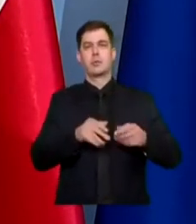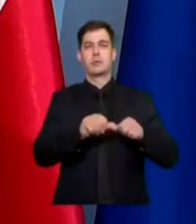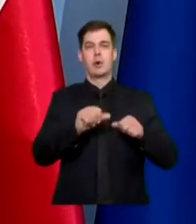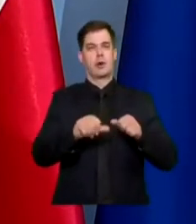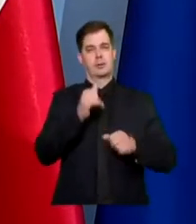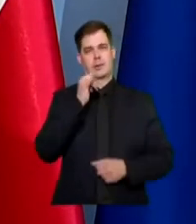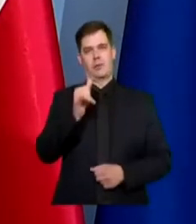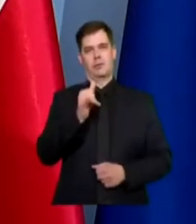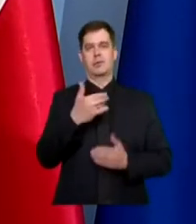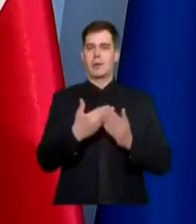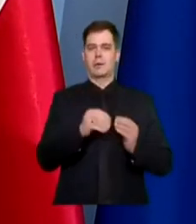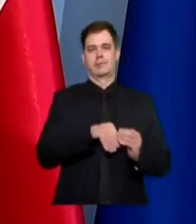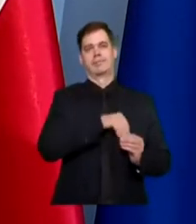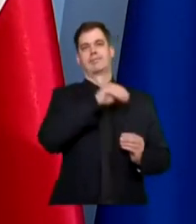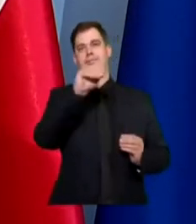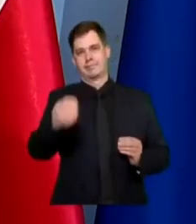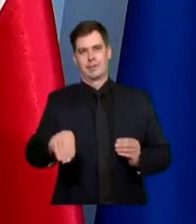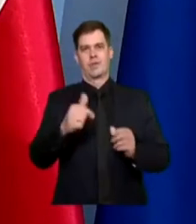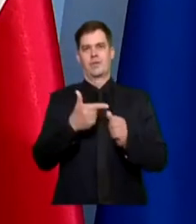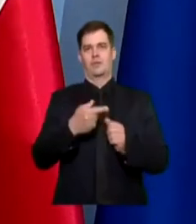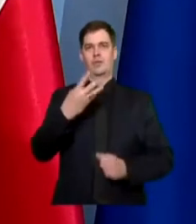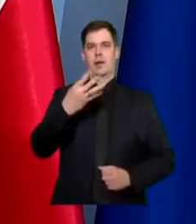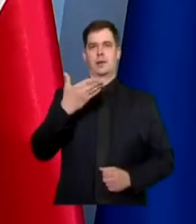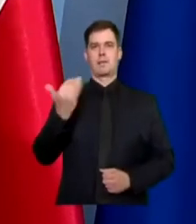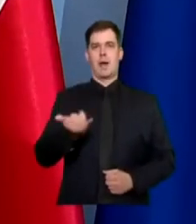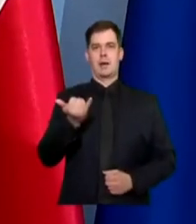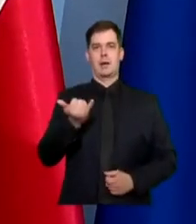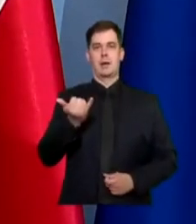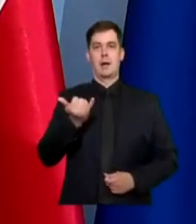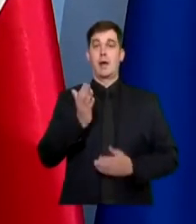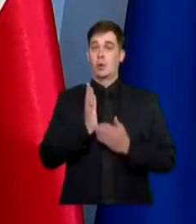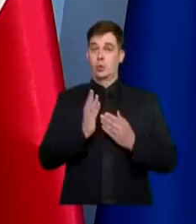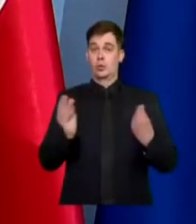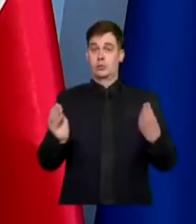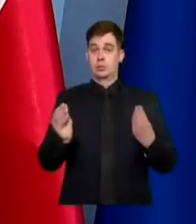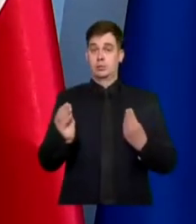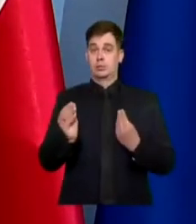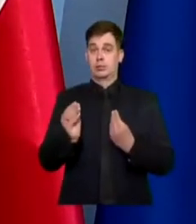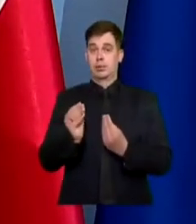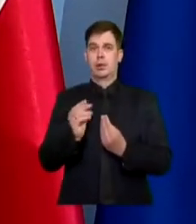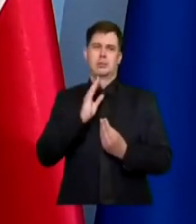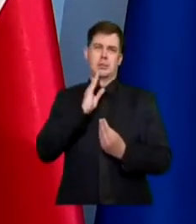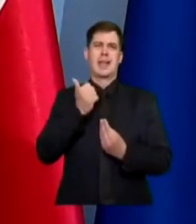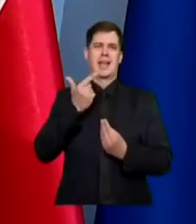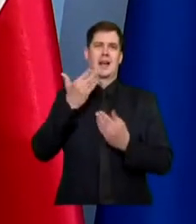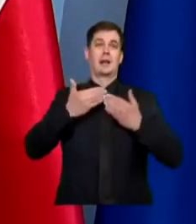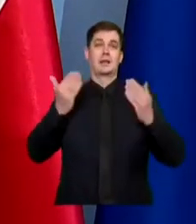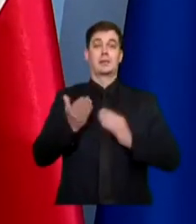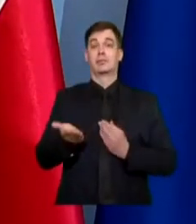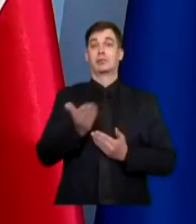Stąd wskazaliśmy tę odległą datę 24 maja. I gdy będziemy zbliżali się do tej daty, to z wyprzedzeniem co najmniej